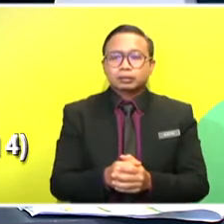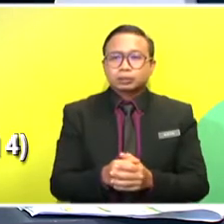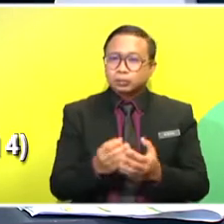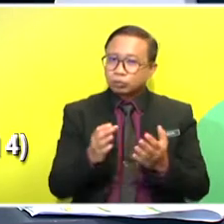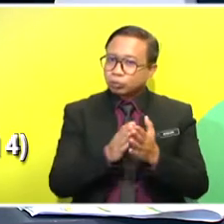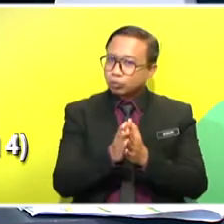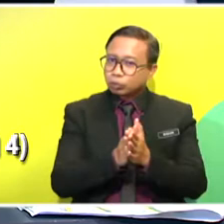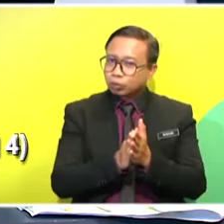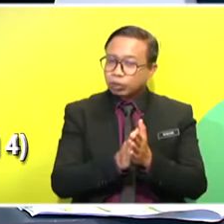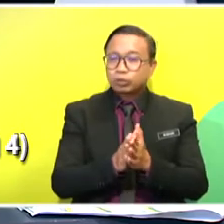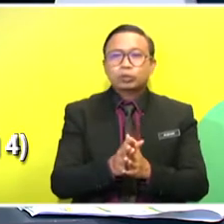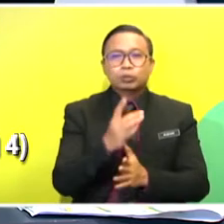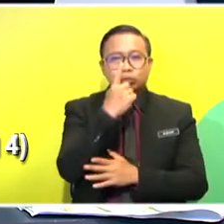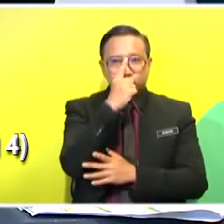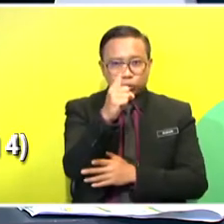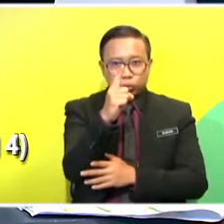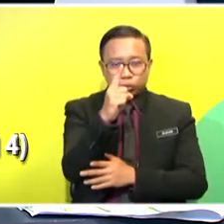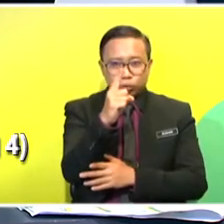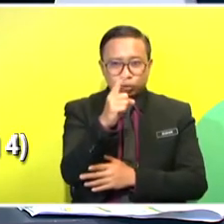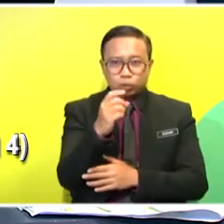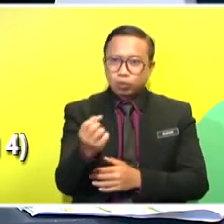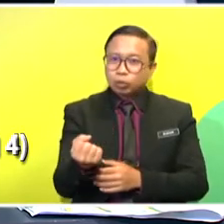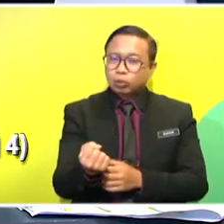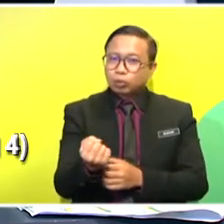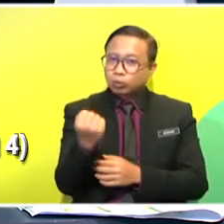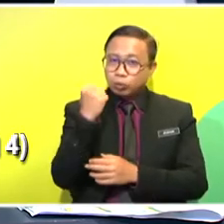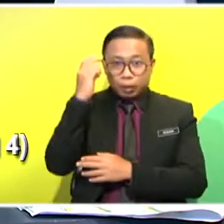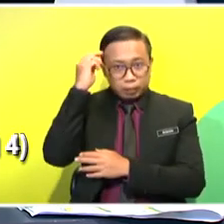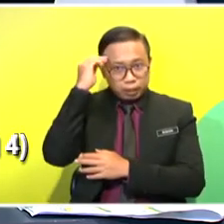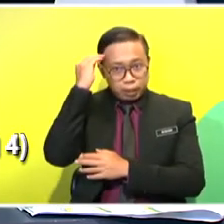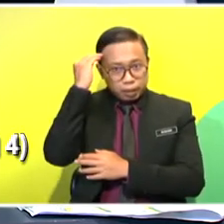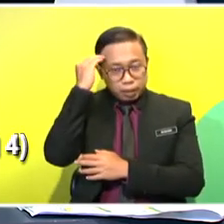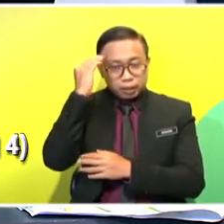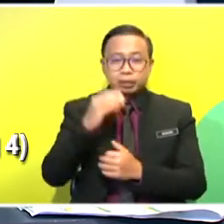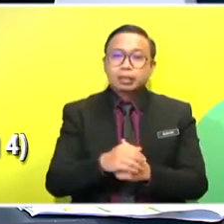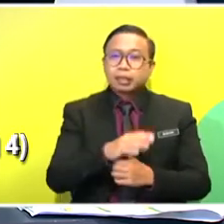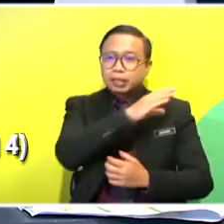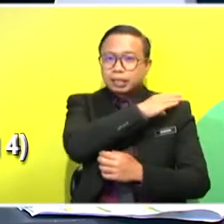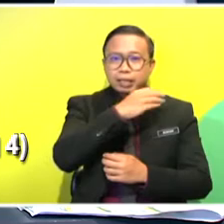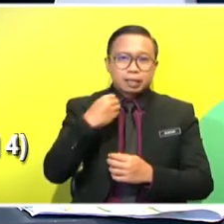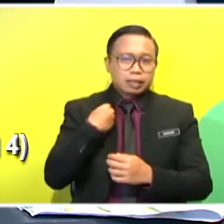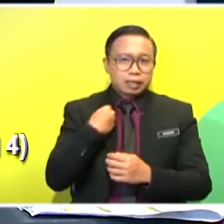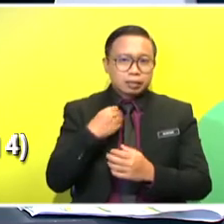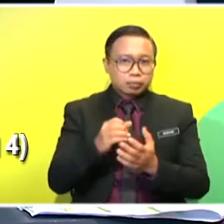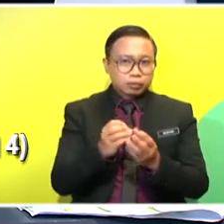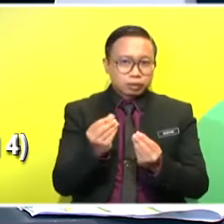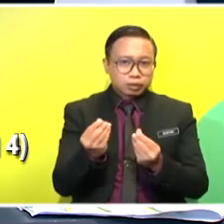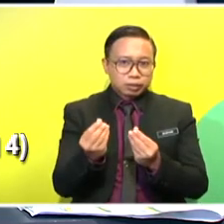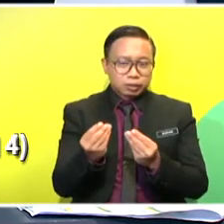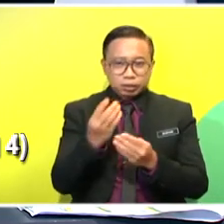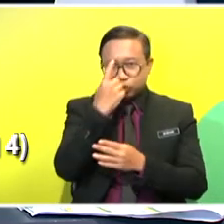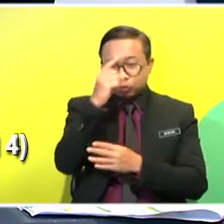dia, tangan dia. Kekuatan minda dia, minda, dan juga sensori dia untuk mengingat